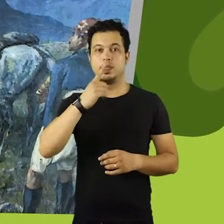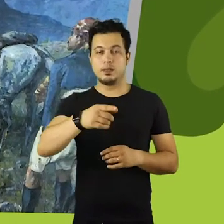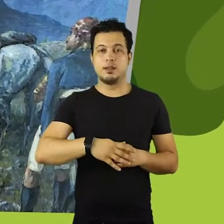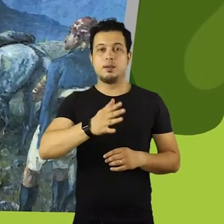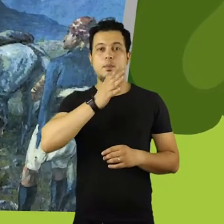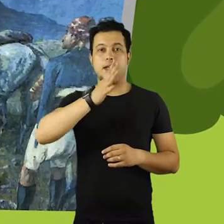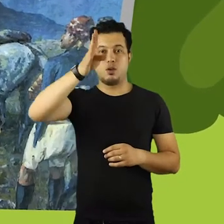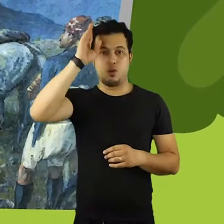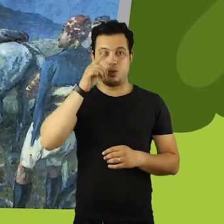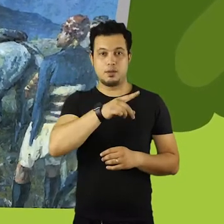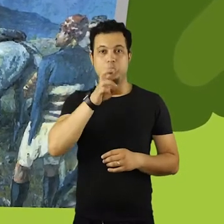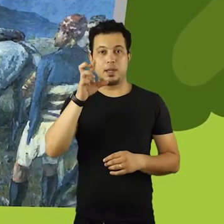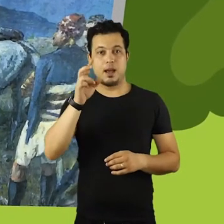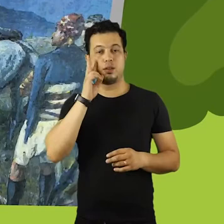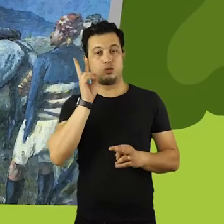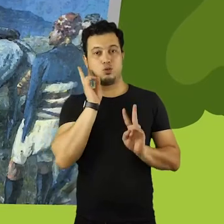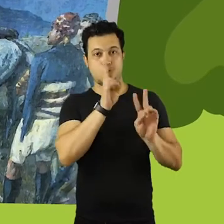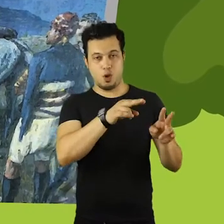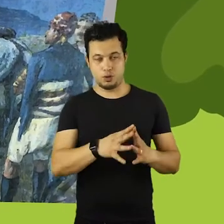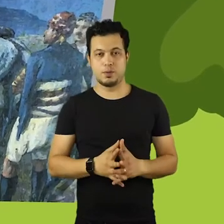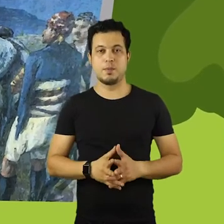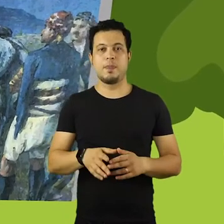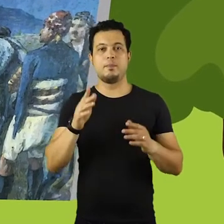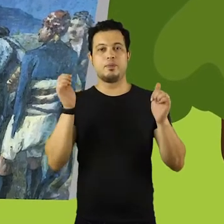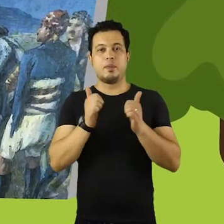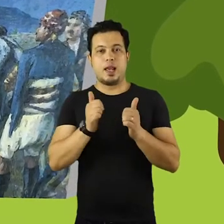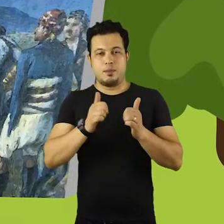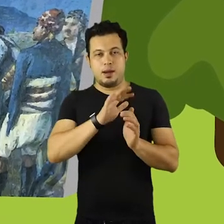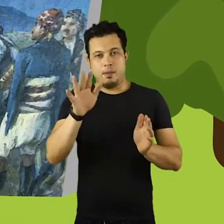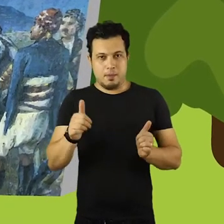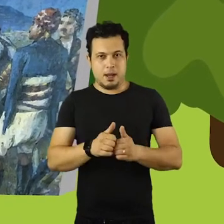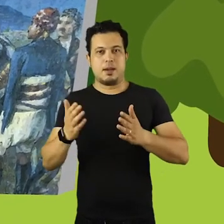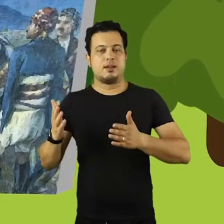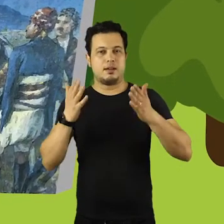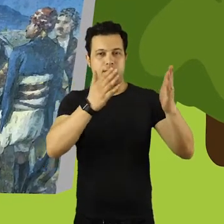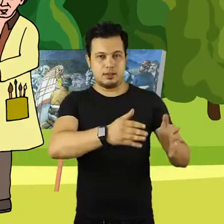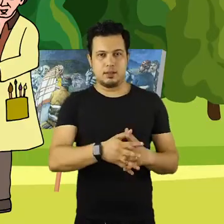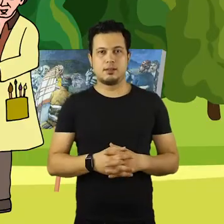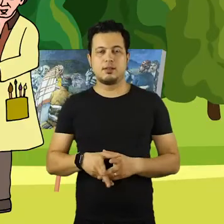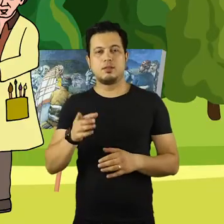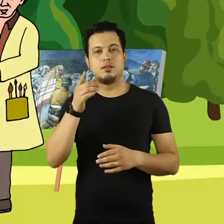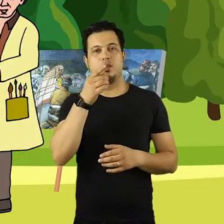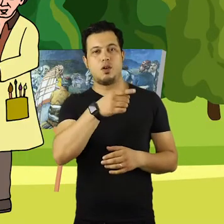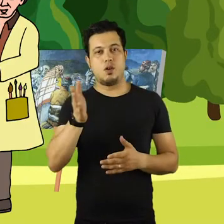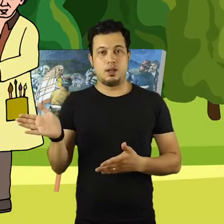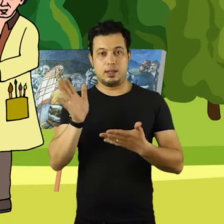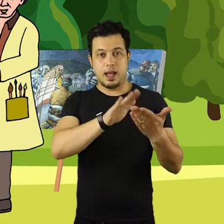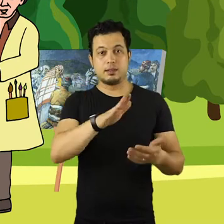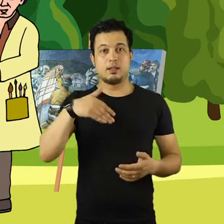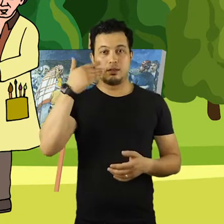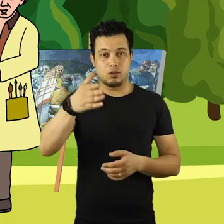Bilge Horoz ve Pınar da onu gördü. Birlikte onun yanına gittiler. Onlar gelir